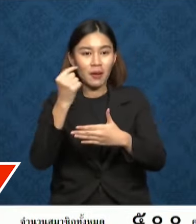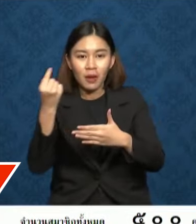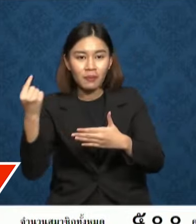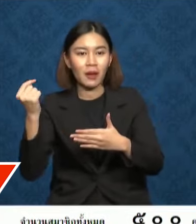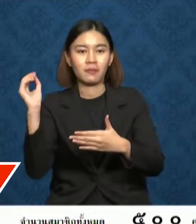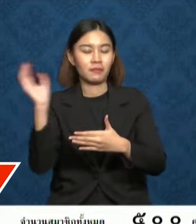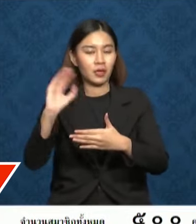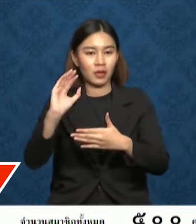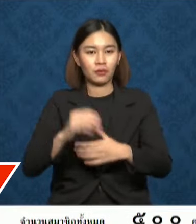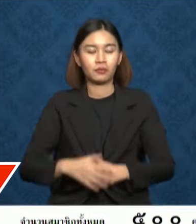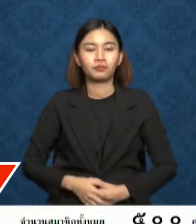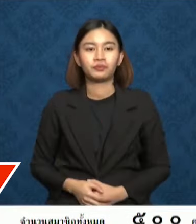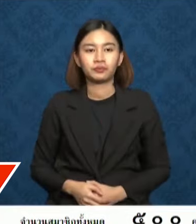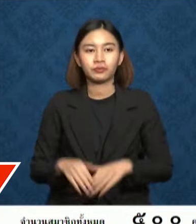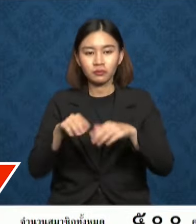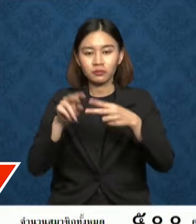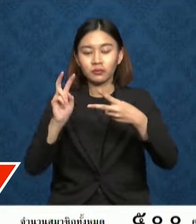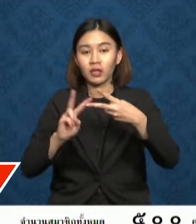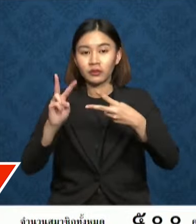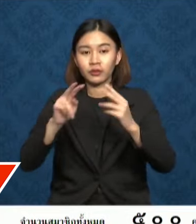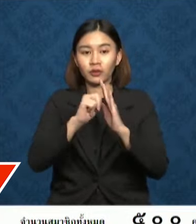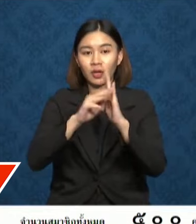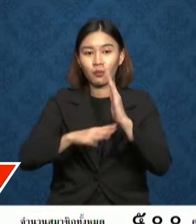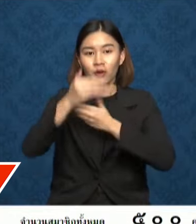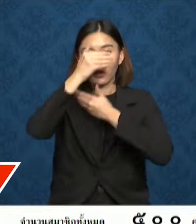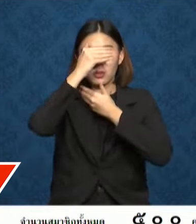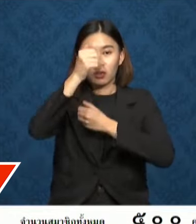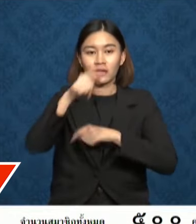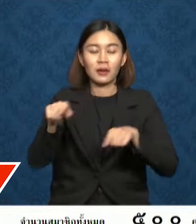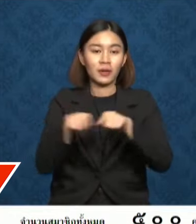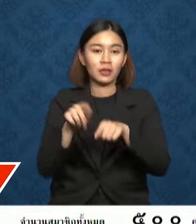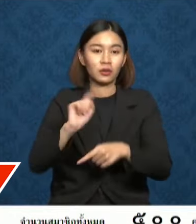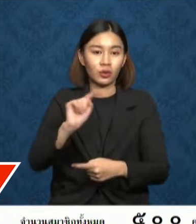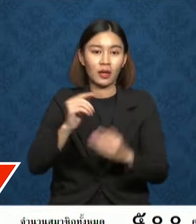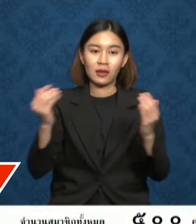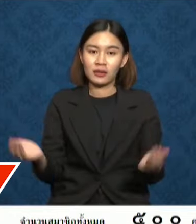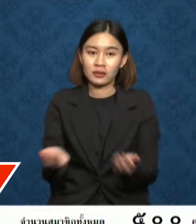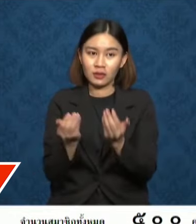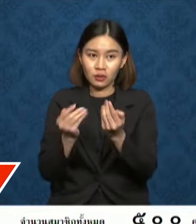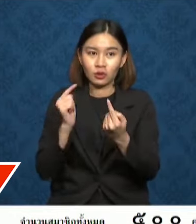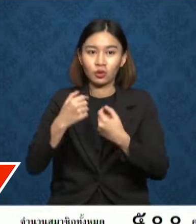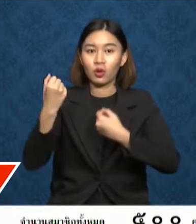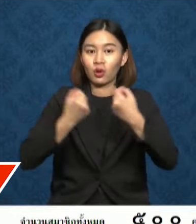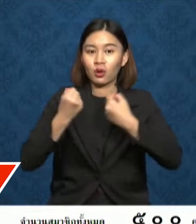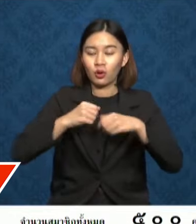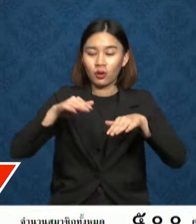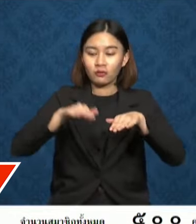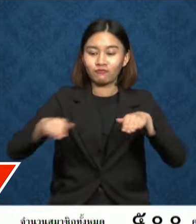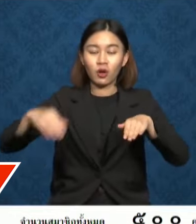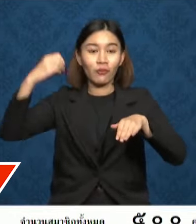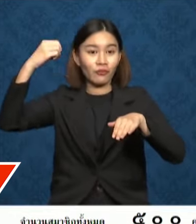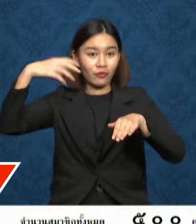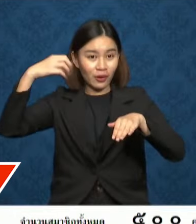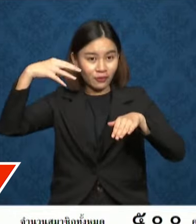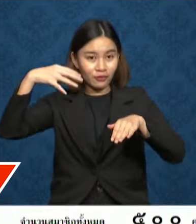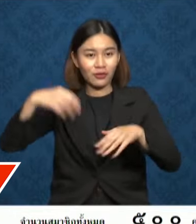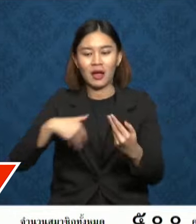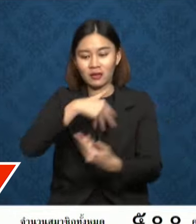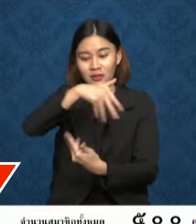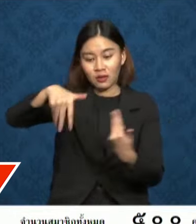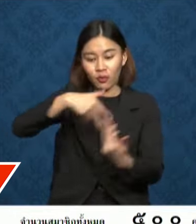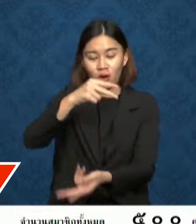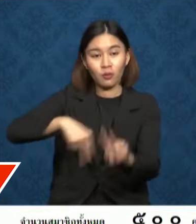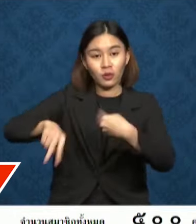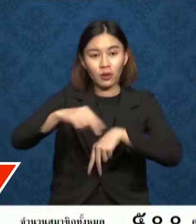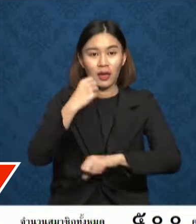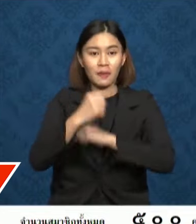อํไปอีหนมรการเชินารumbาที่นสนใจครัอยางเช่นการสัถุนรถ EV หอการลษาสงแวล้อมเป็ไปได้ไ